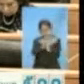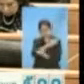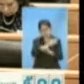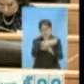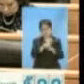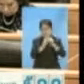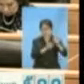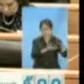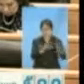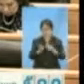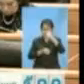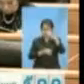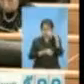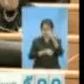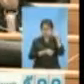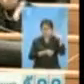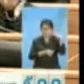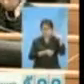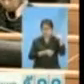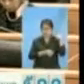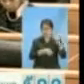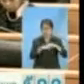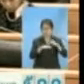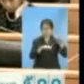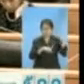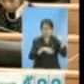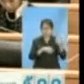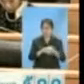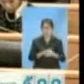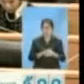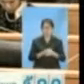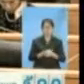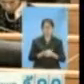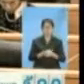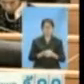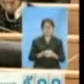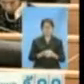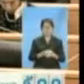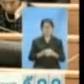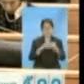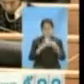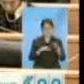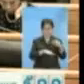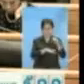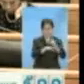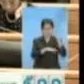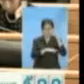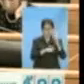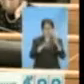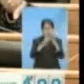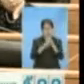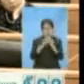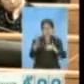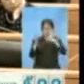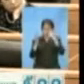ยวการให้มากๆนะครับนอกจากนั้นนะครับท่านประธานเราครับแหล่งท่องเที่ยวที่